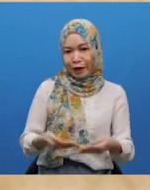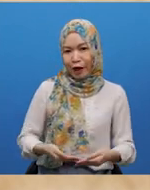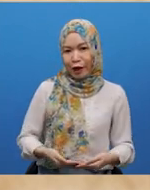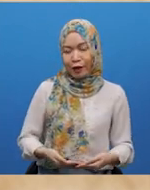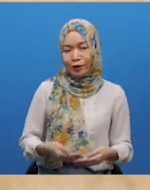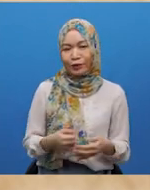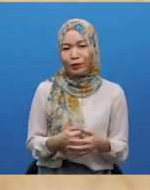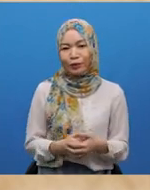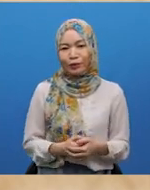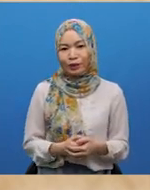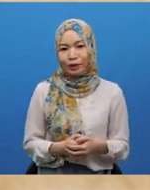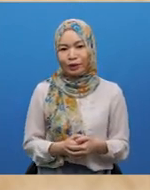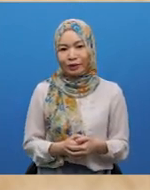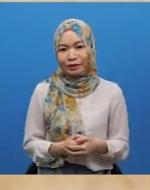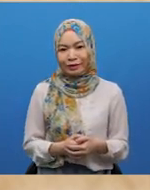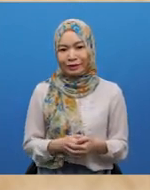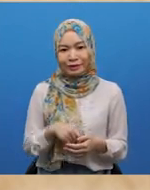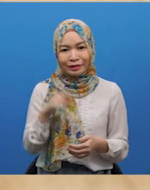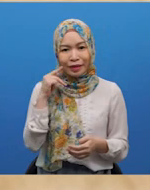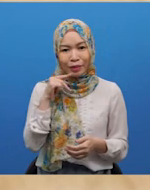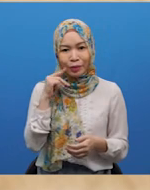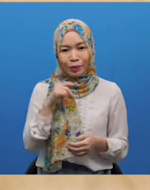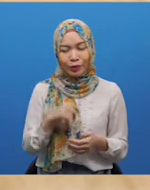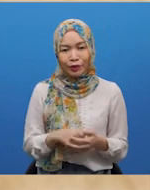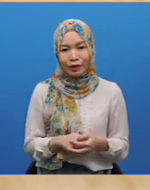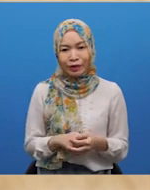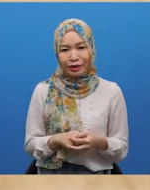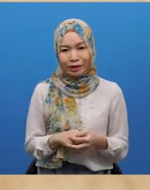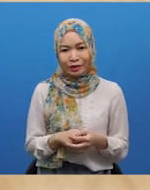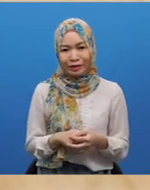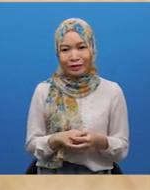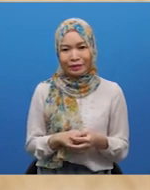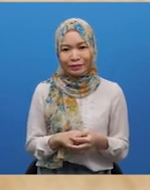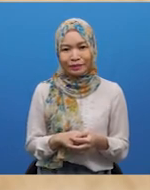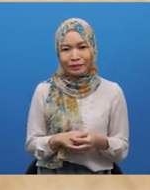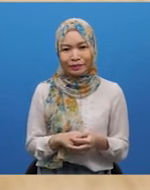kerajaan, baginda duduk bersuka